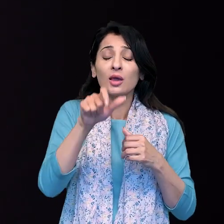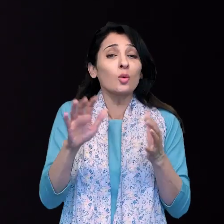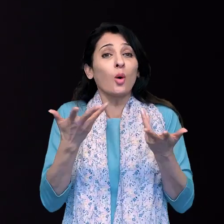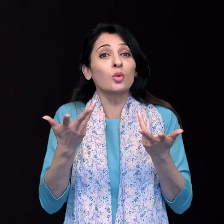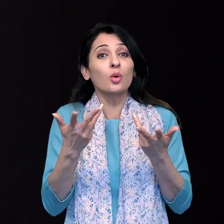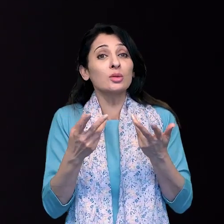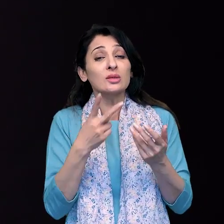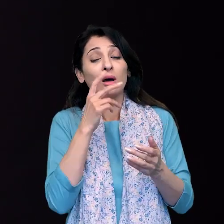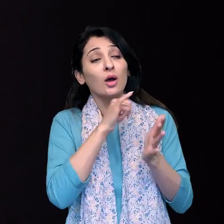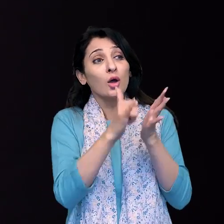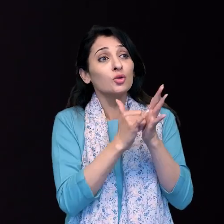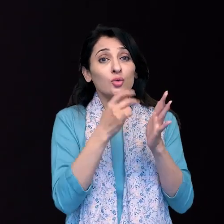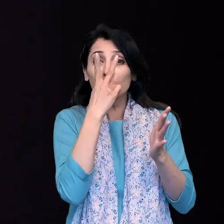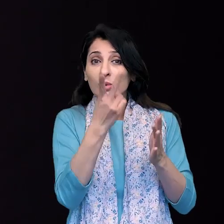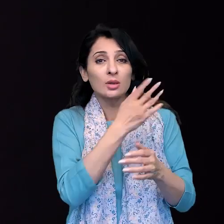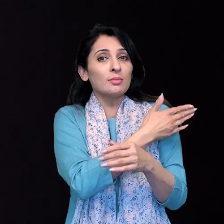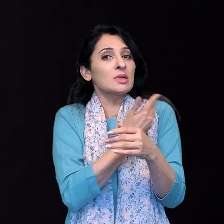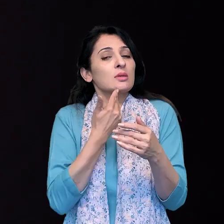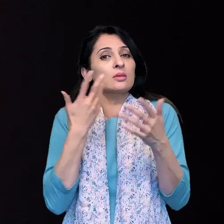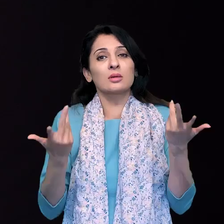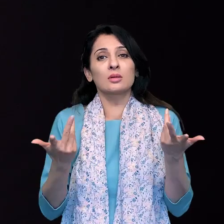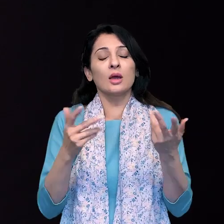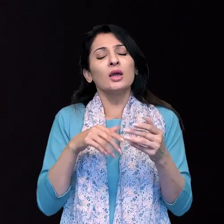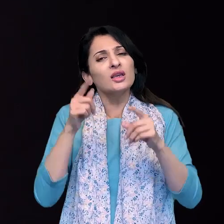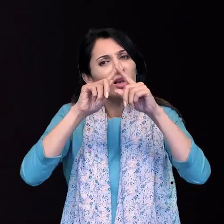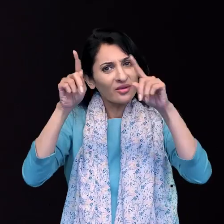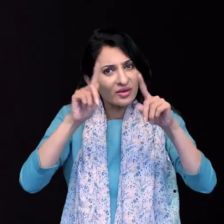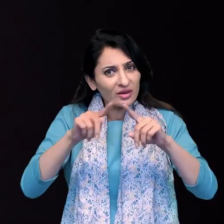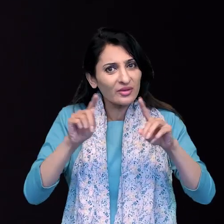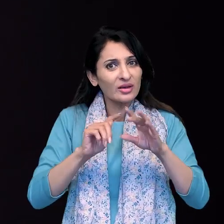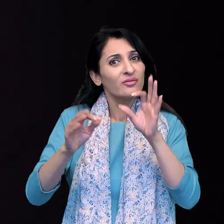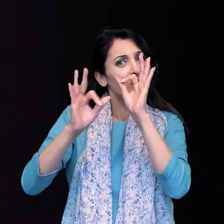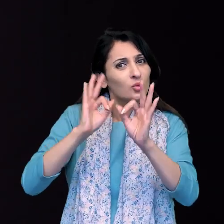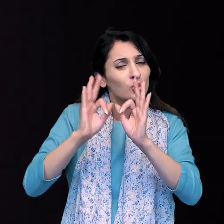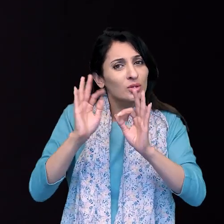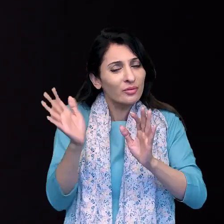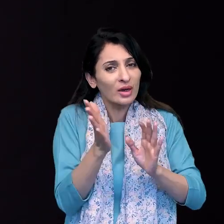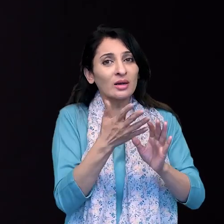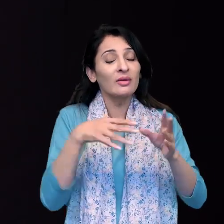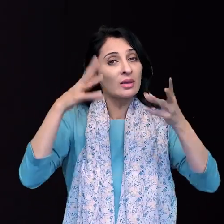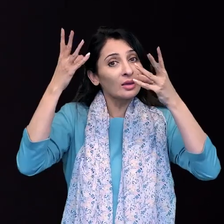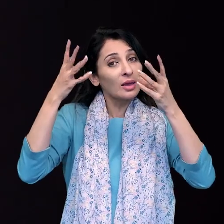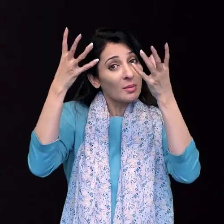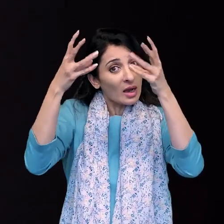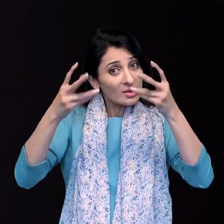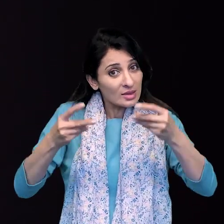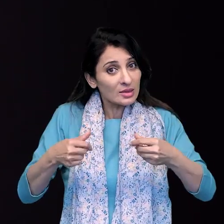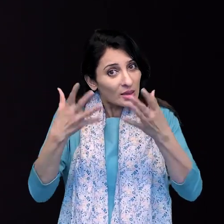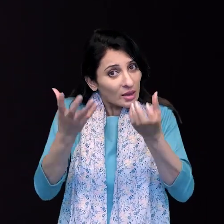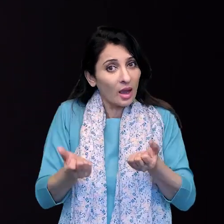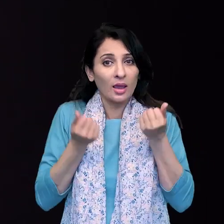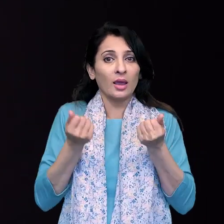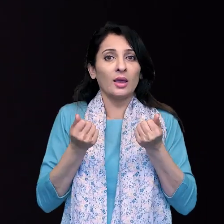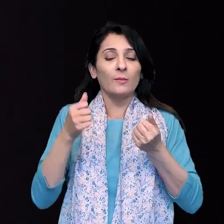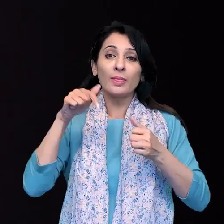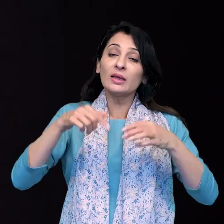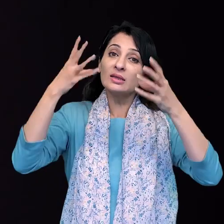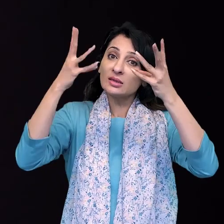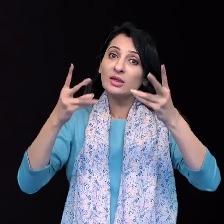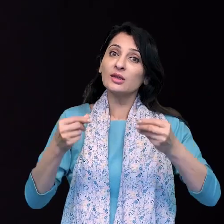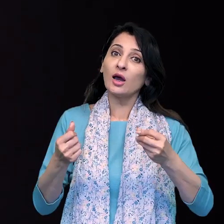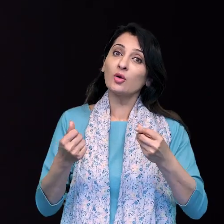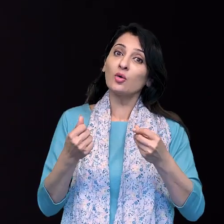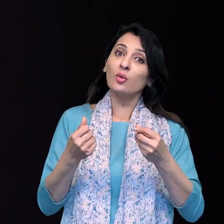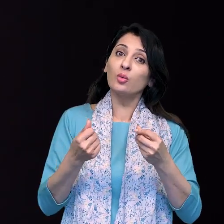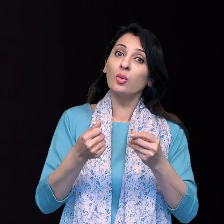ऑफ कंटेंट डू दे लाइक टू वॉच। YouTube एंड अदर सोशल मीडिया प्लेटफॉर्म्स के पास डेटा है, इस डेटा को वो